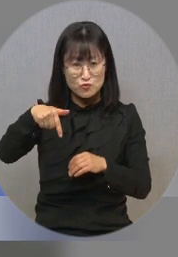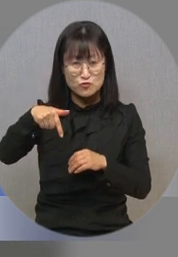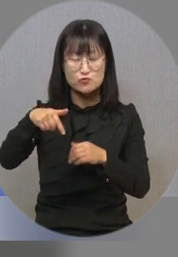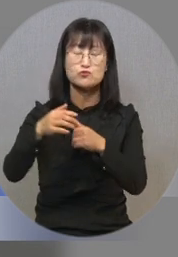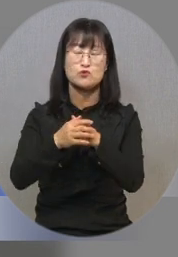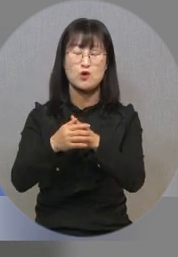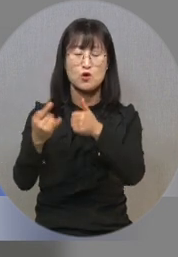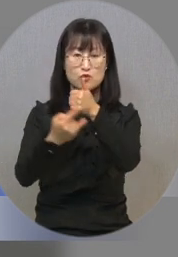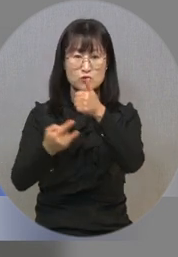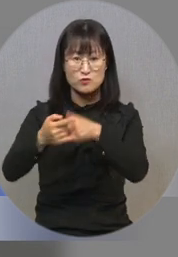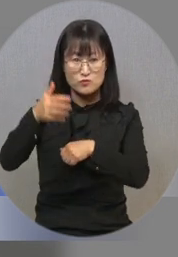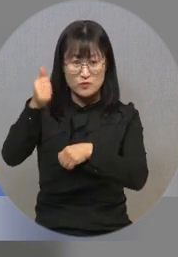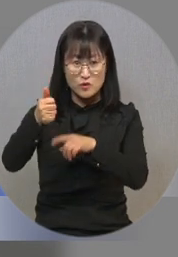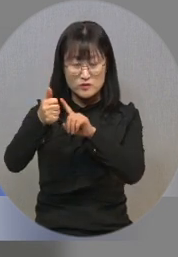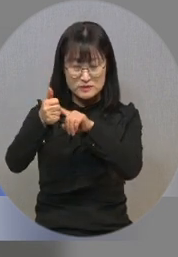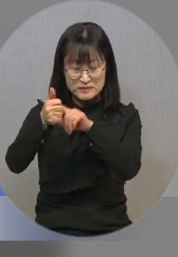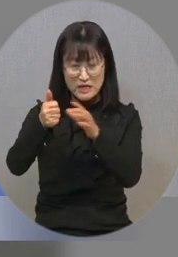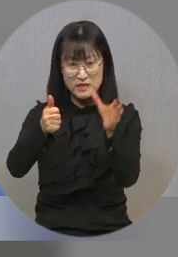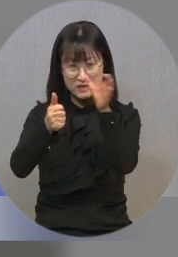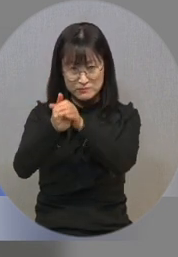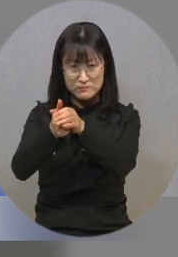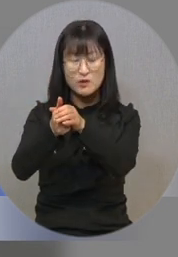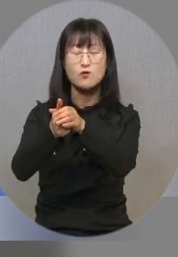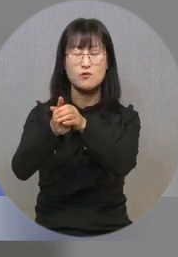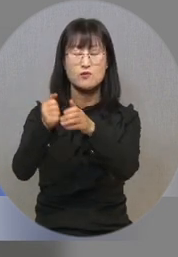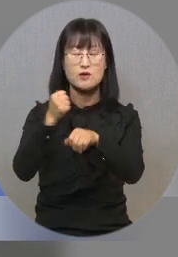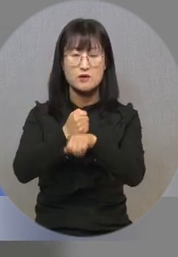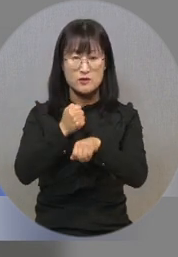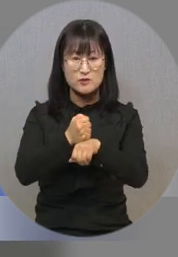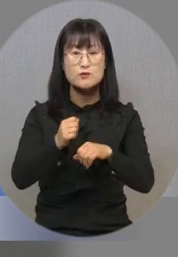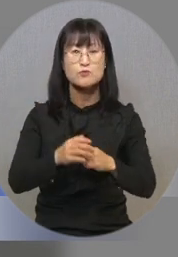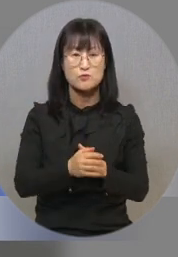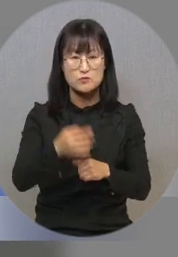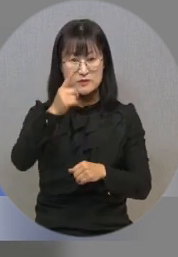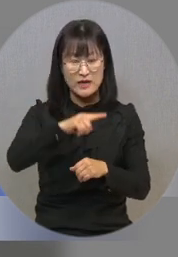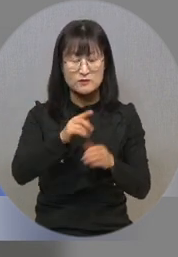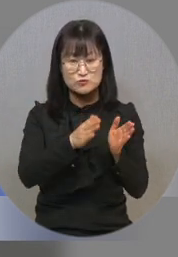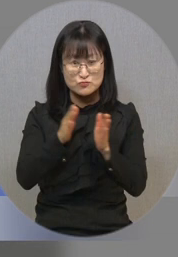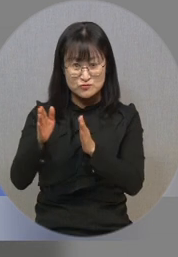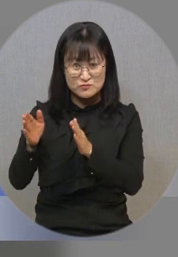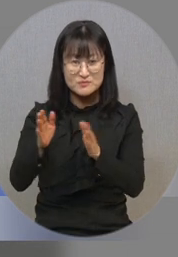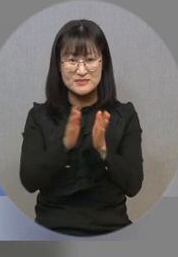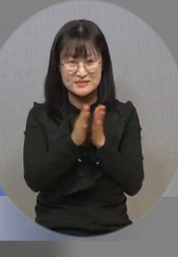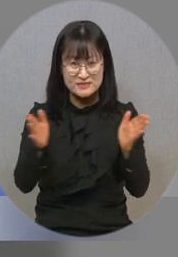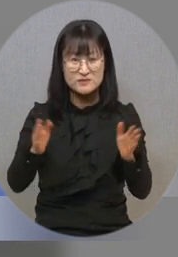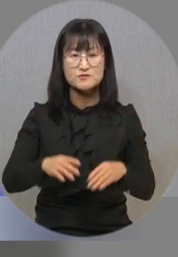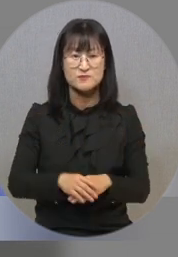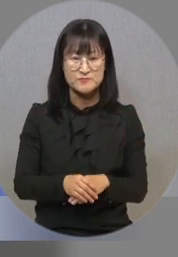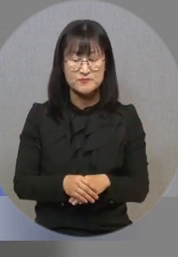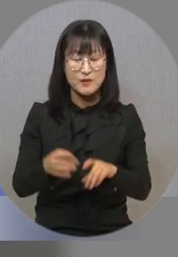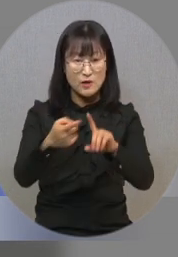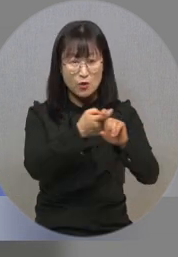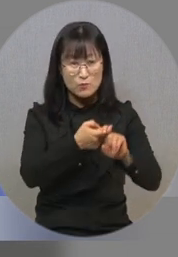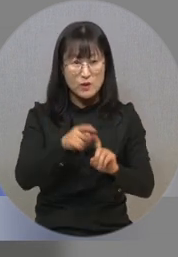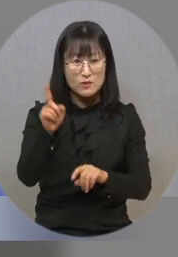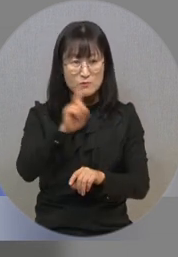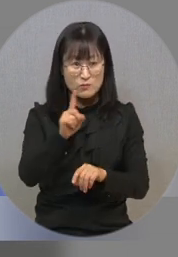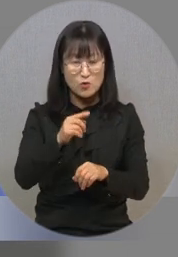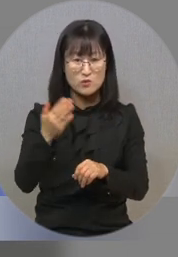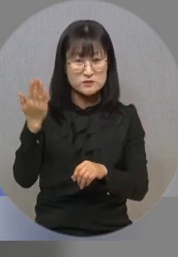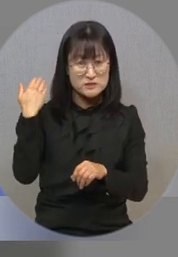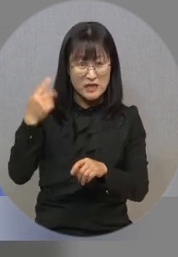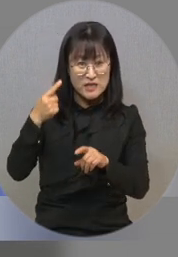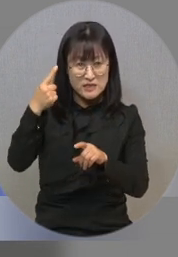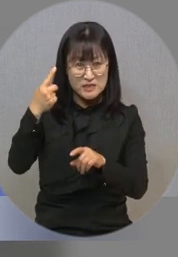부위원장을 상임 부위원장으로 임명하는 등 본격적인 대회 준비에 나섰습니다 연맹은 지난 두 번의